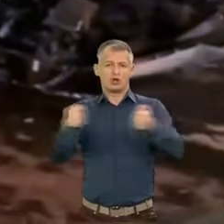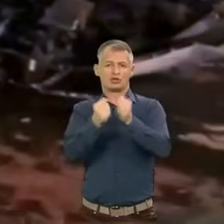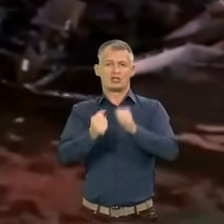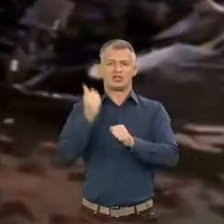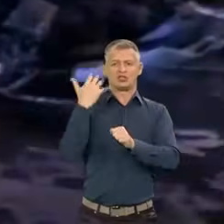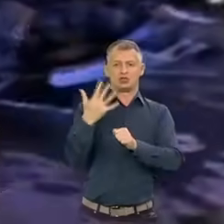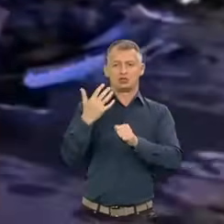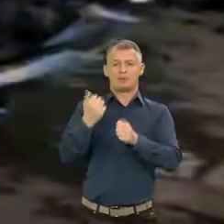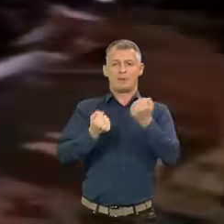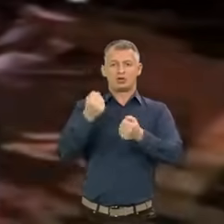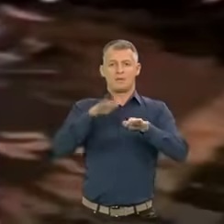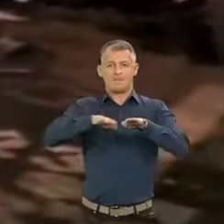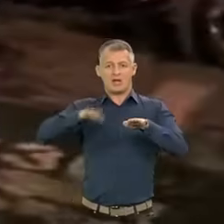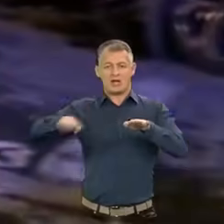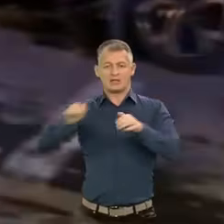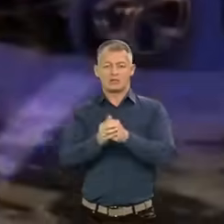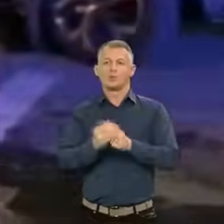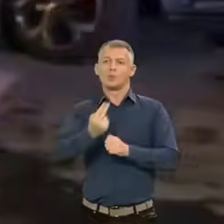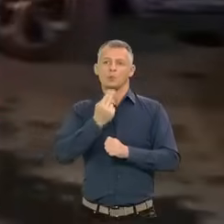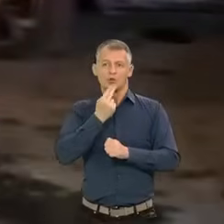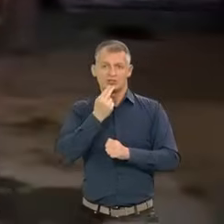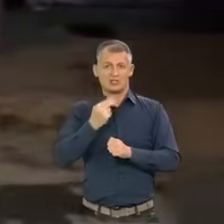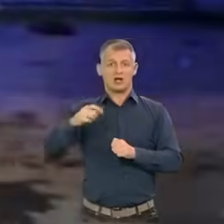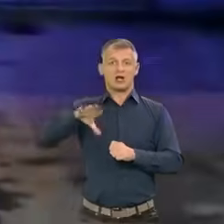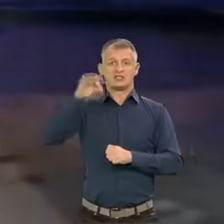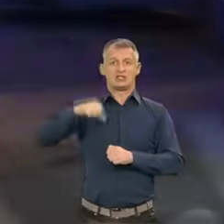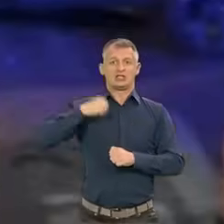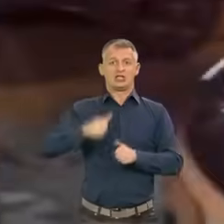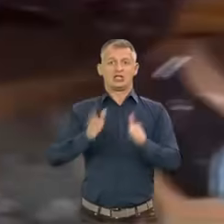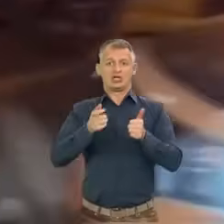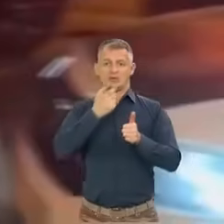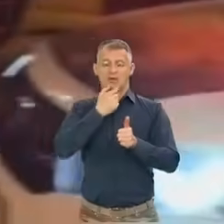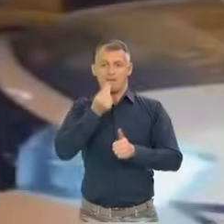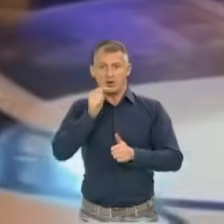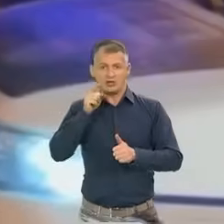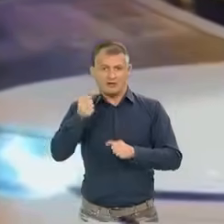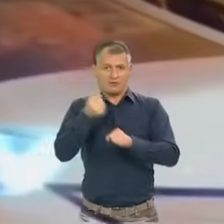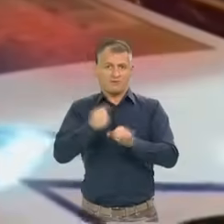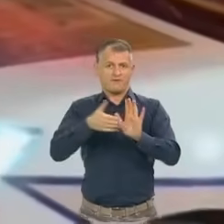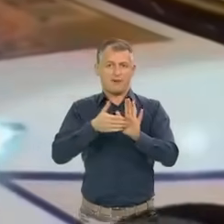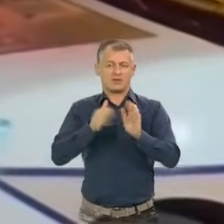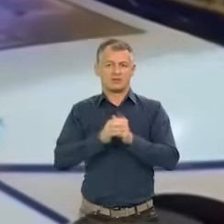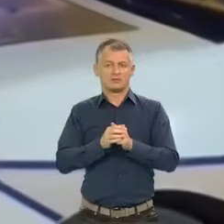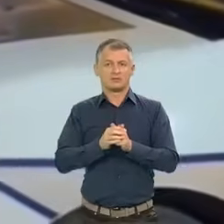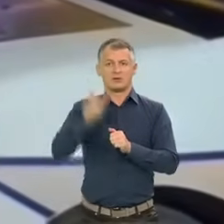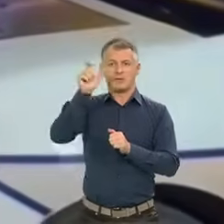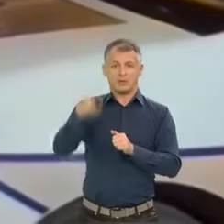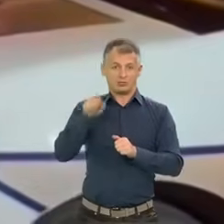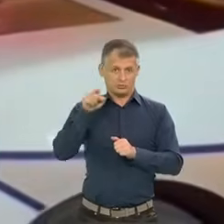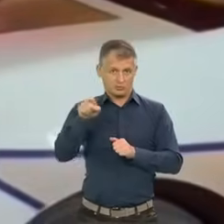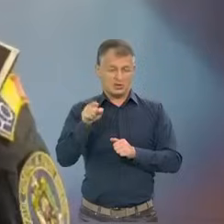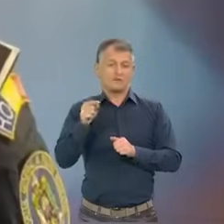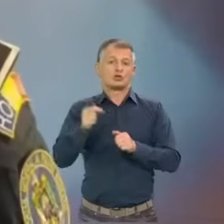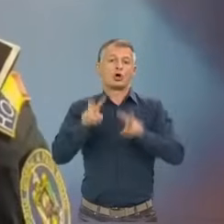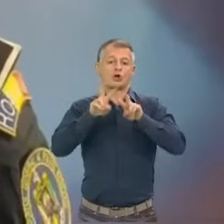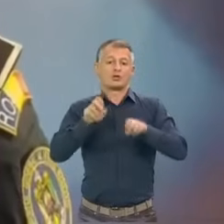regulamentar Polițiștii au identificat și depistat o tânără în vârstă de 16 ani bănuită de comiterea faptelor persoana în cauză a fost testată cu